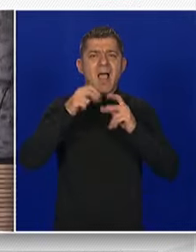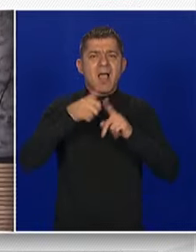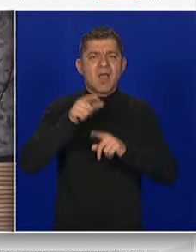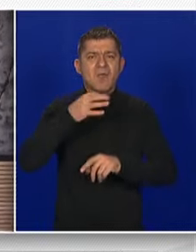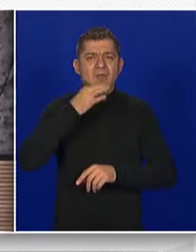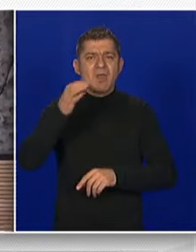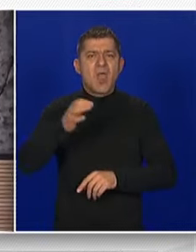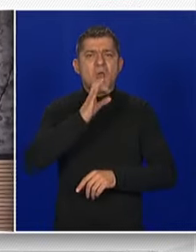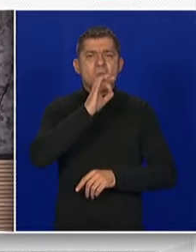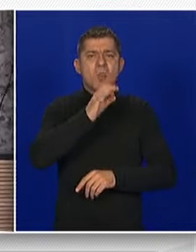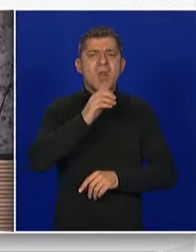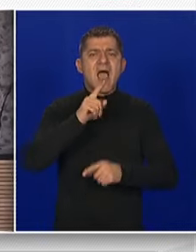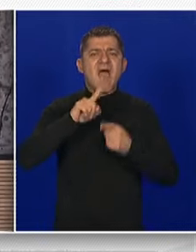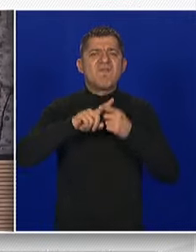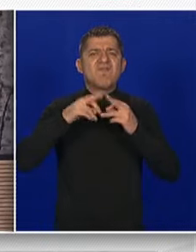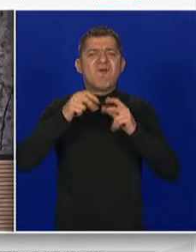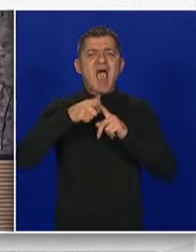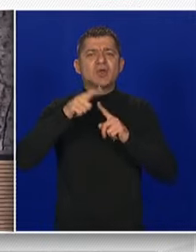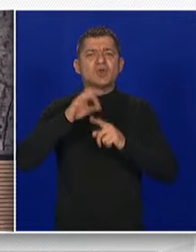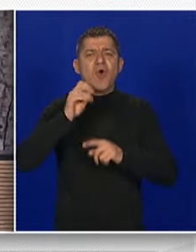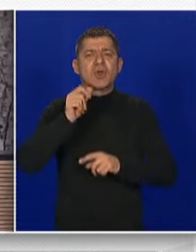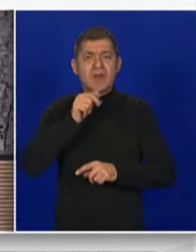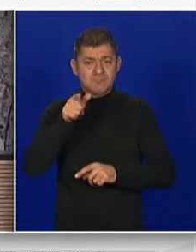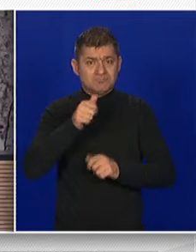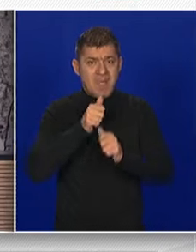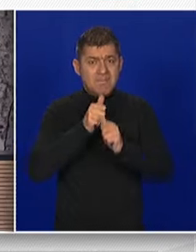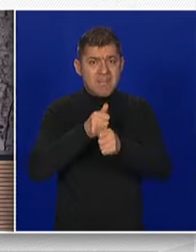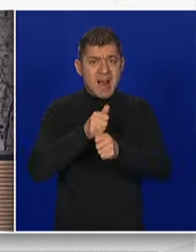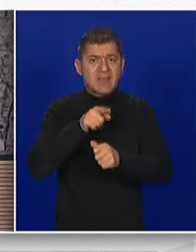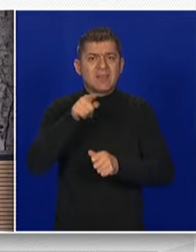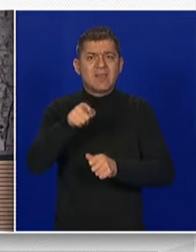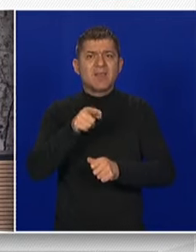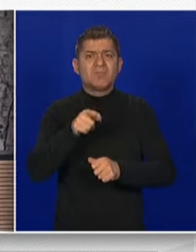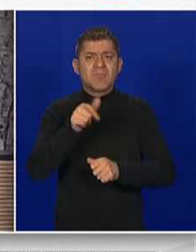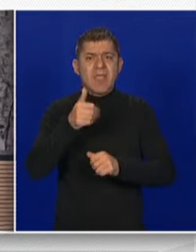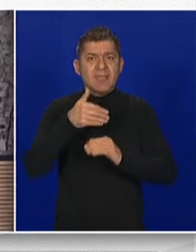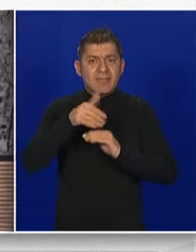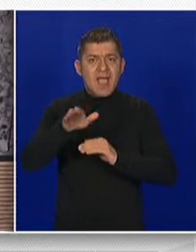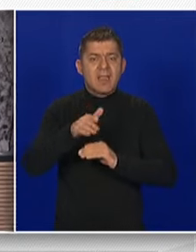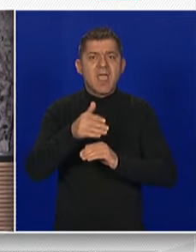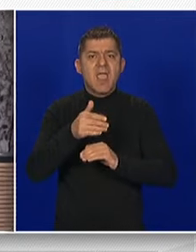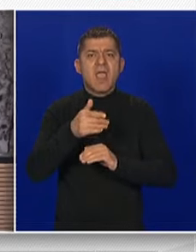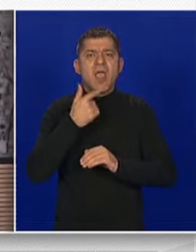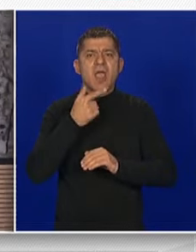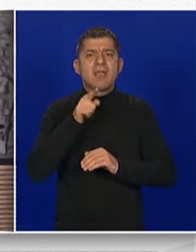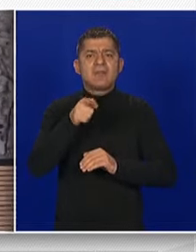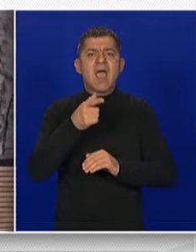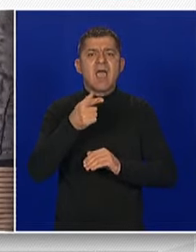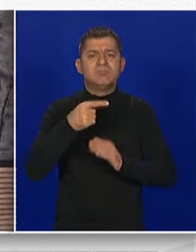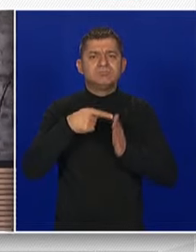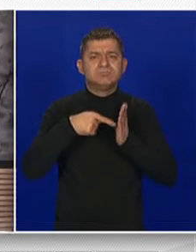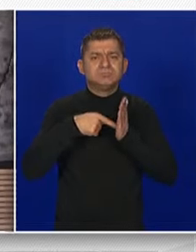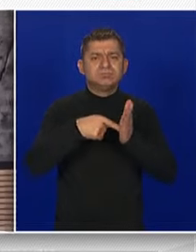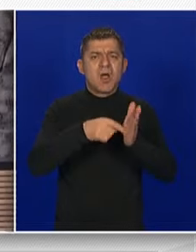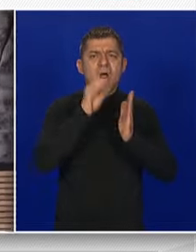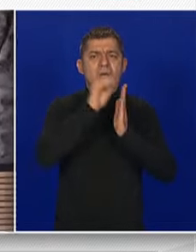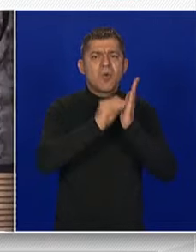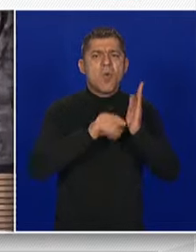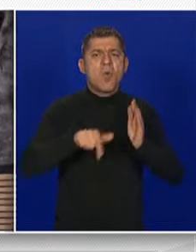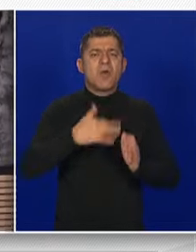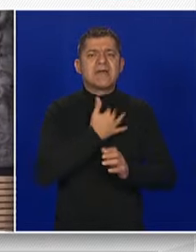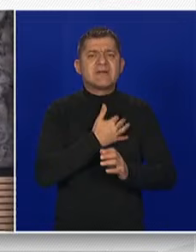R0 faktora. Čisto da to razjasnimo. Prati li se to i dalje i koliko je taj reprodukcijski faktor trenutno u